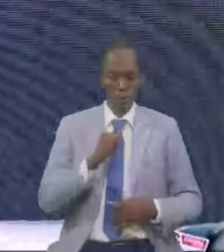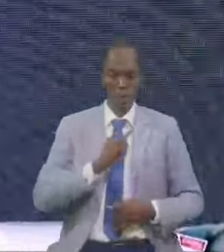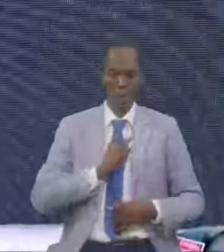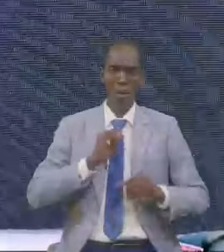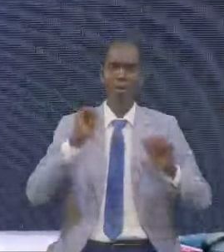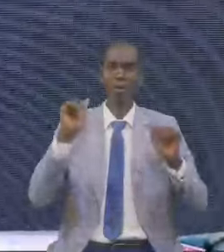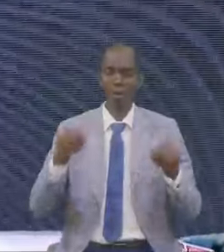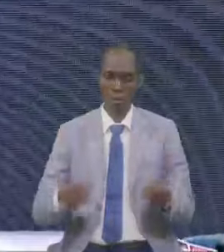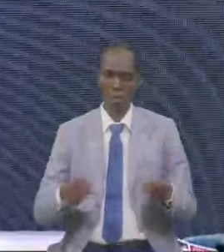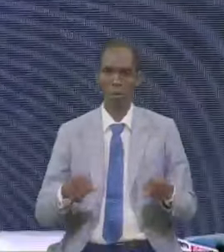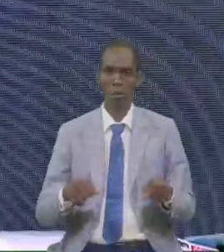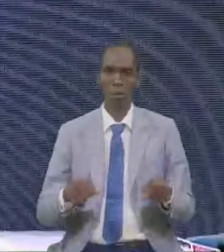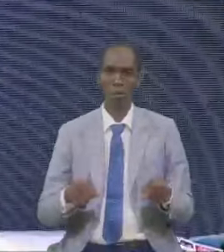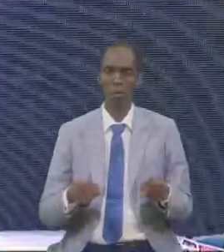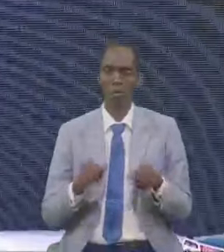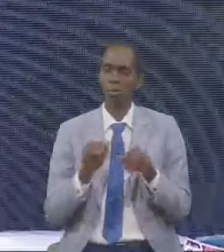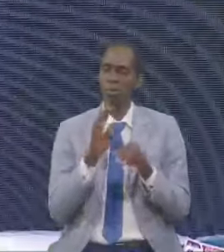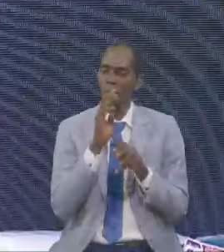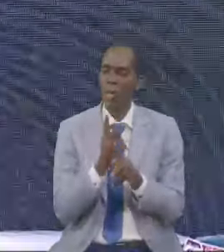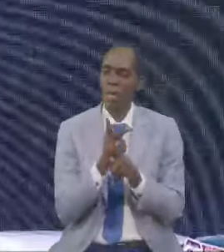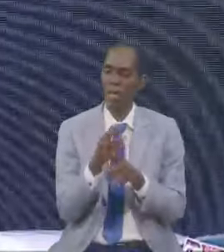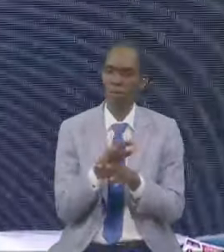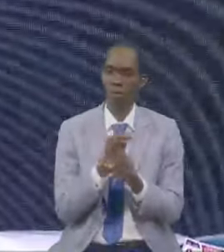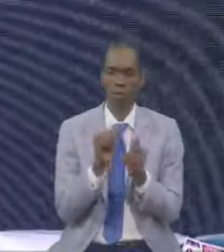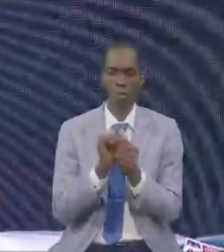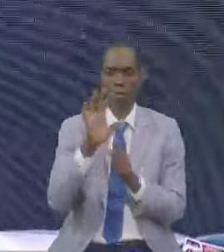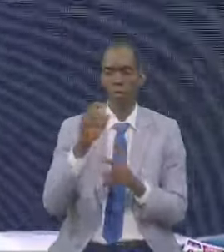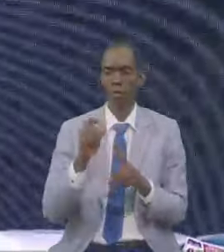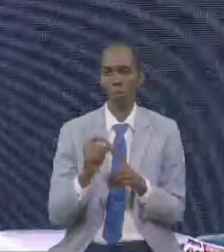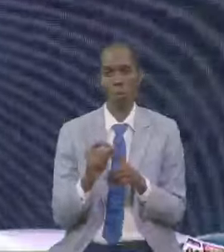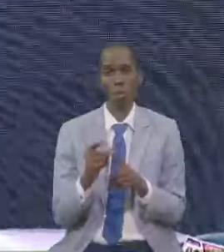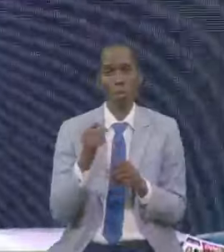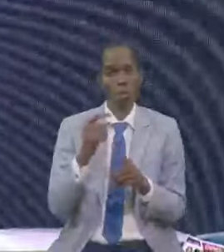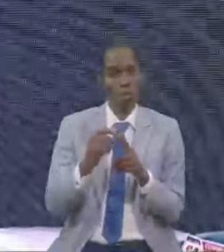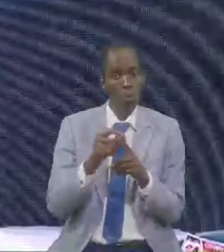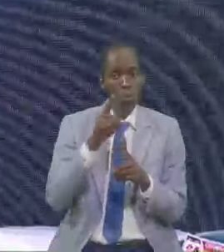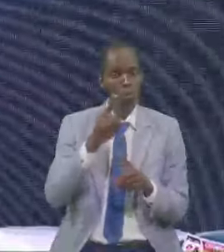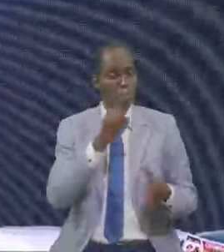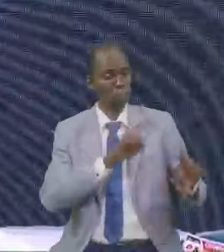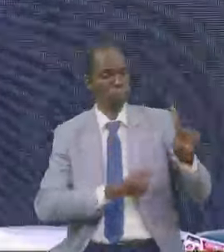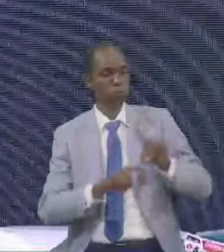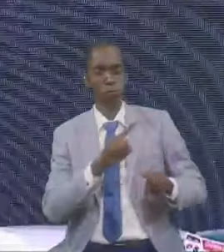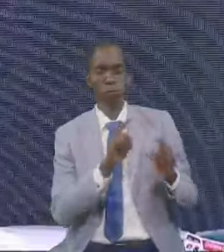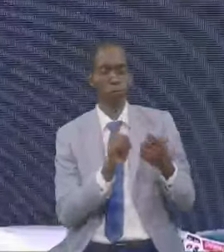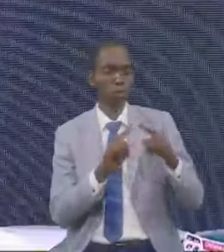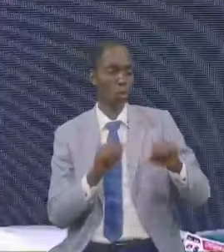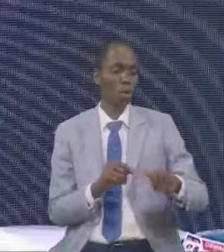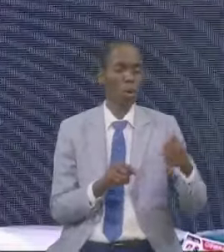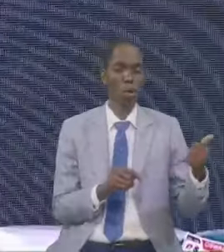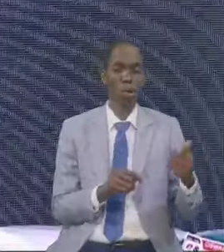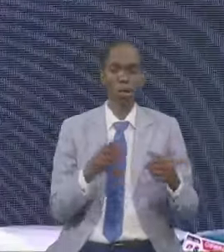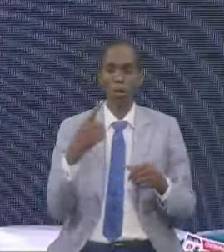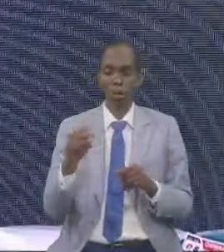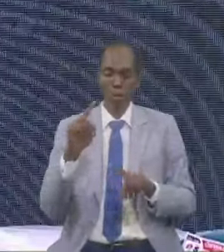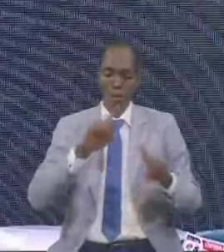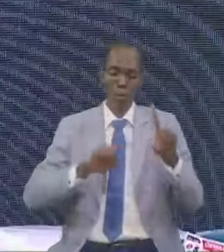చేయగలను. Your words, మీ యొక్క పనులు చేయగలను. You speak to others, మీ యొక్క మాటలు ఇతరులతో మాట్లాడతాయి. You speak to yourself, మీ